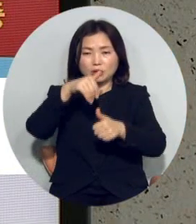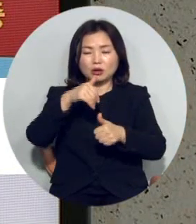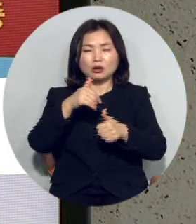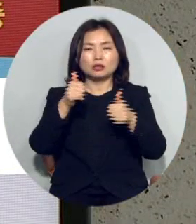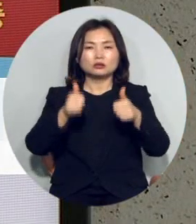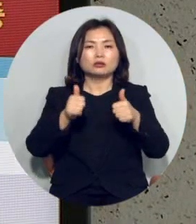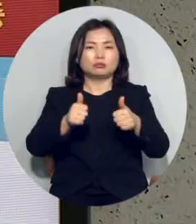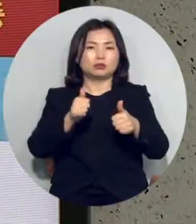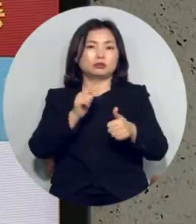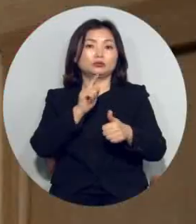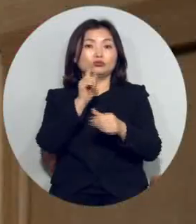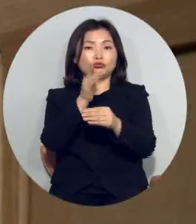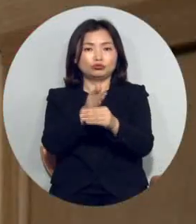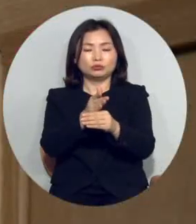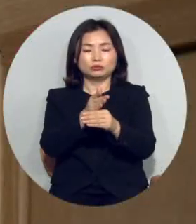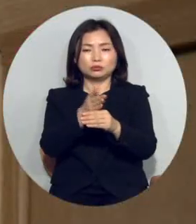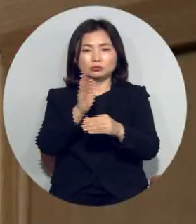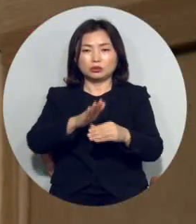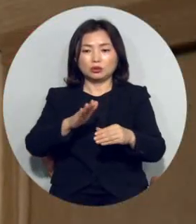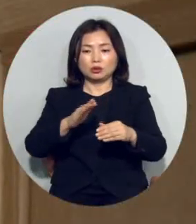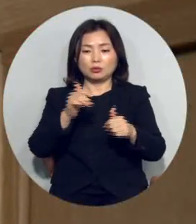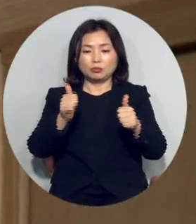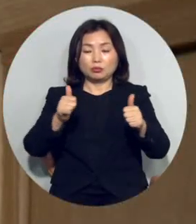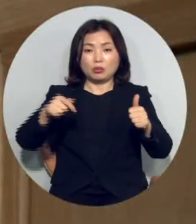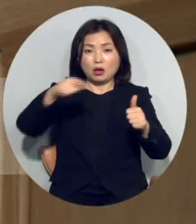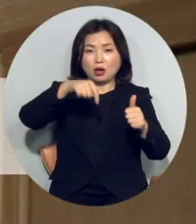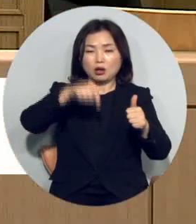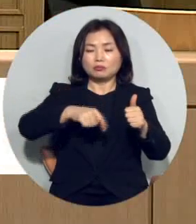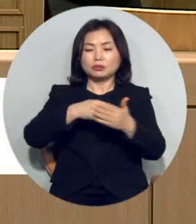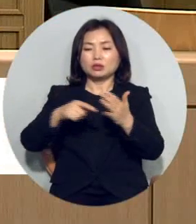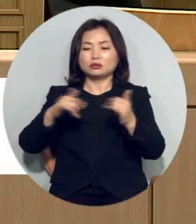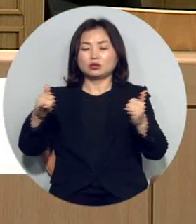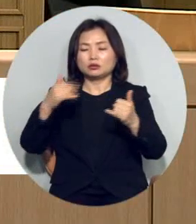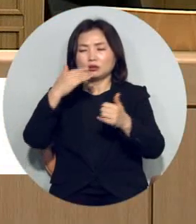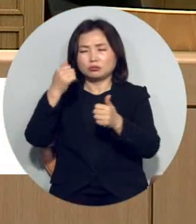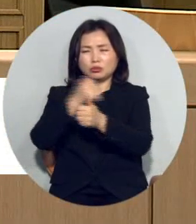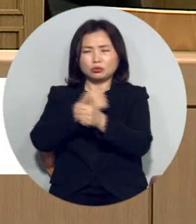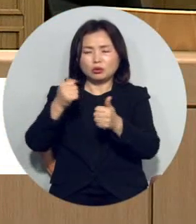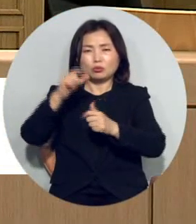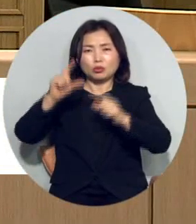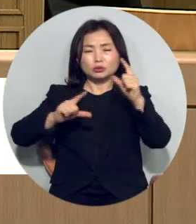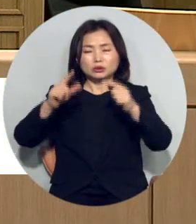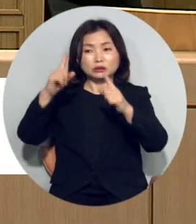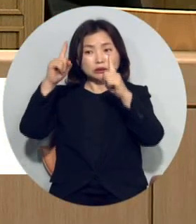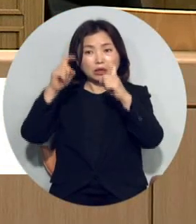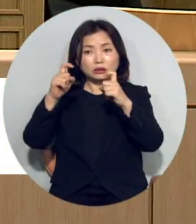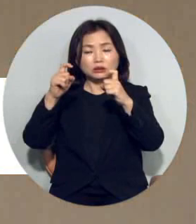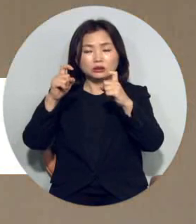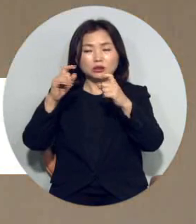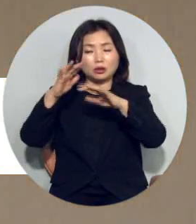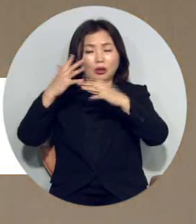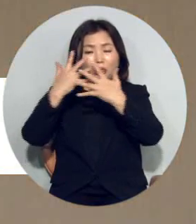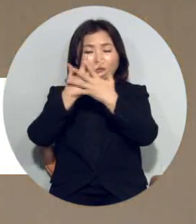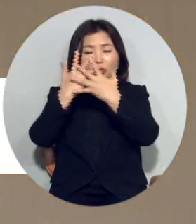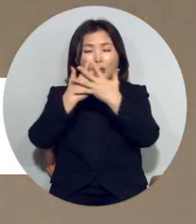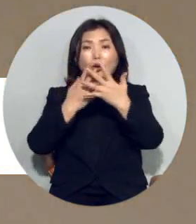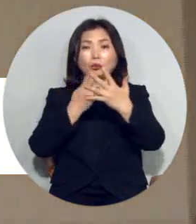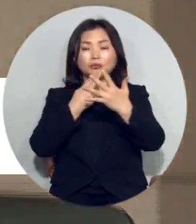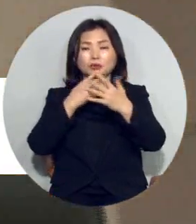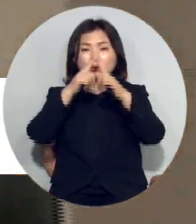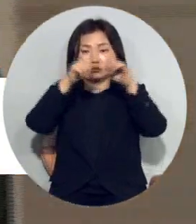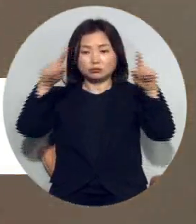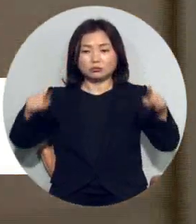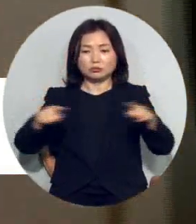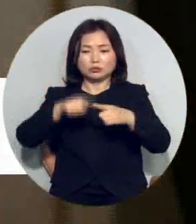재판이 열렸습니다 그런데 당시 법정에서 피해자가 송 폭력을 당한 모습의 사진이 모자이크 처리 없이 대형